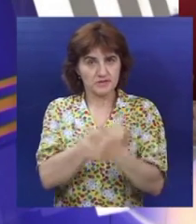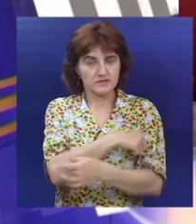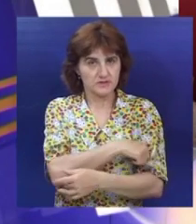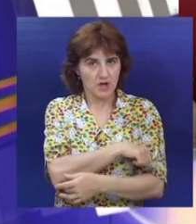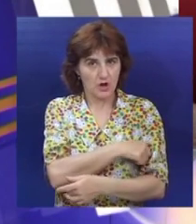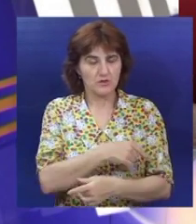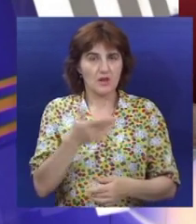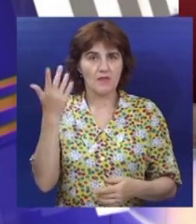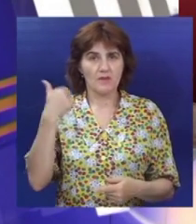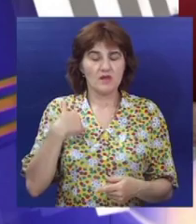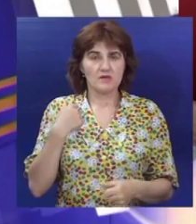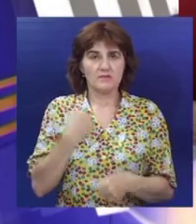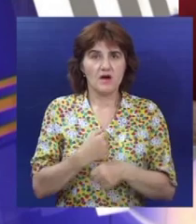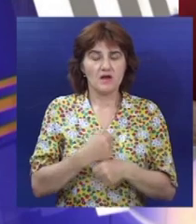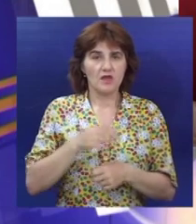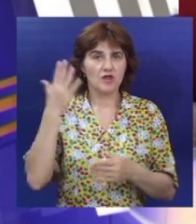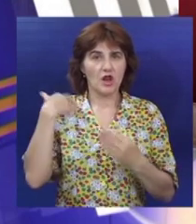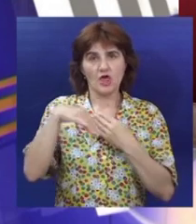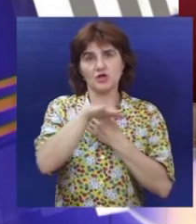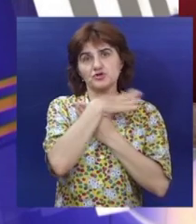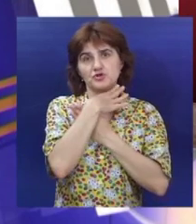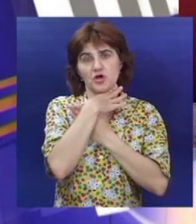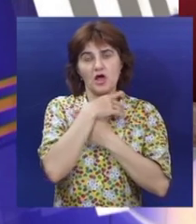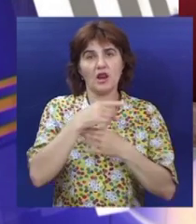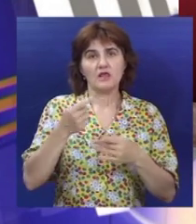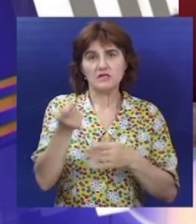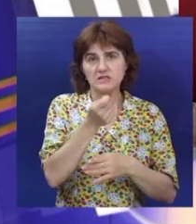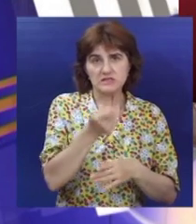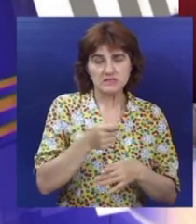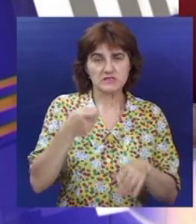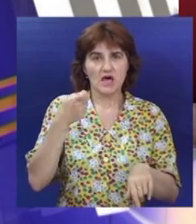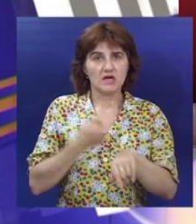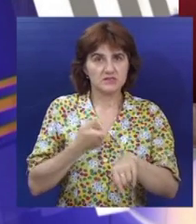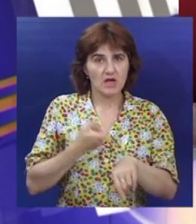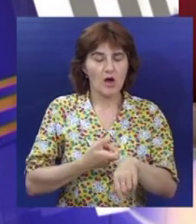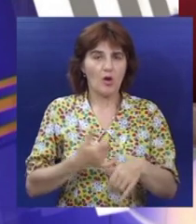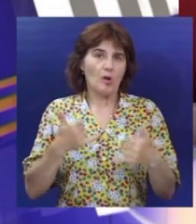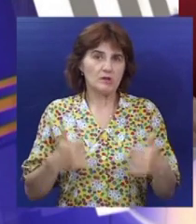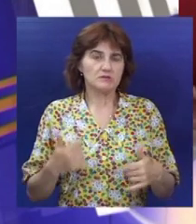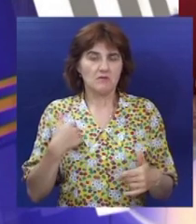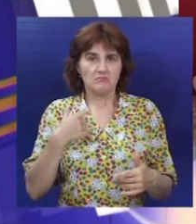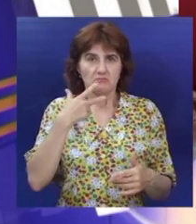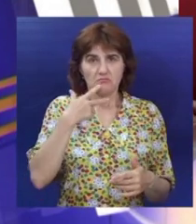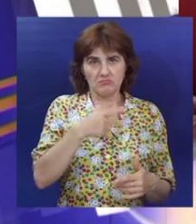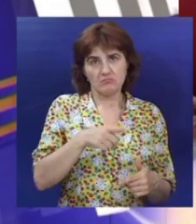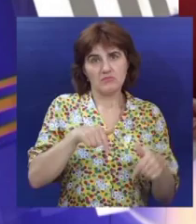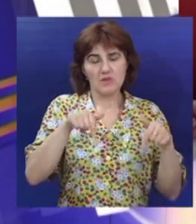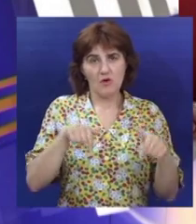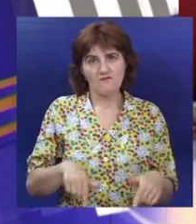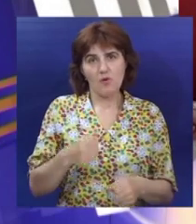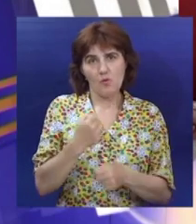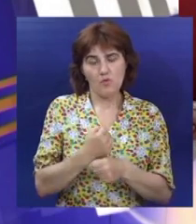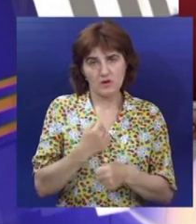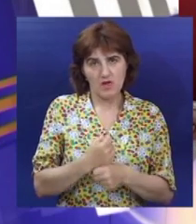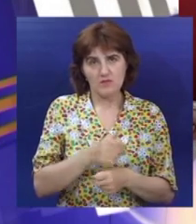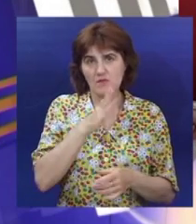ovdje, ja sam prije radila šalove i crtala i na staklo i sve. I sad sam prešla malo ovako da